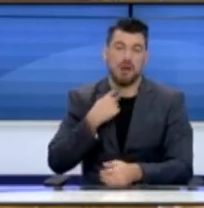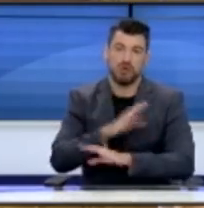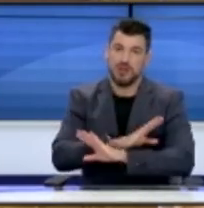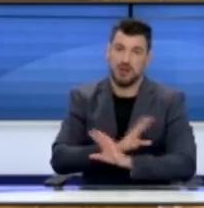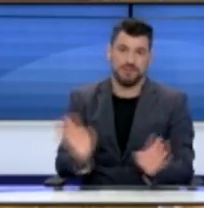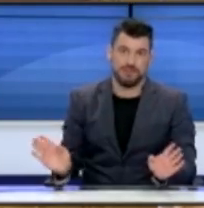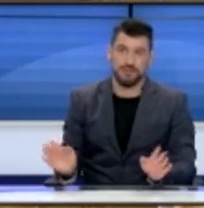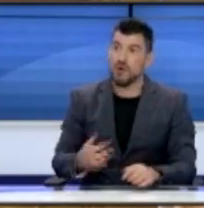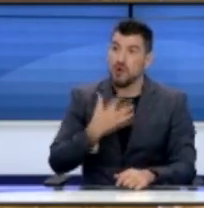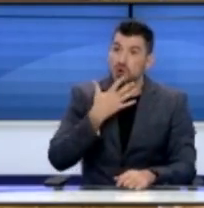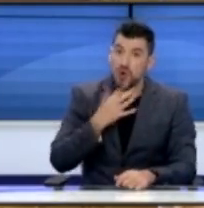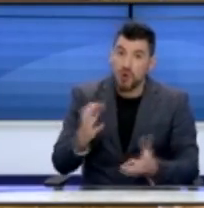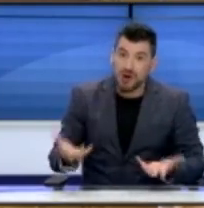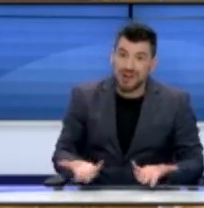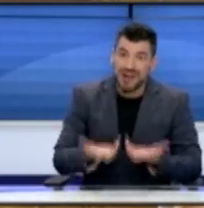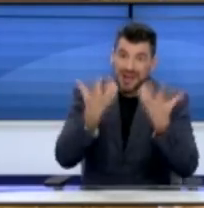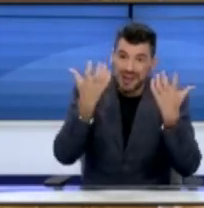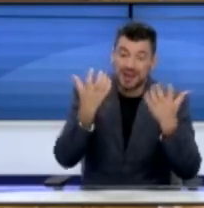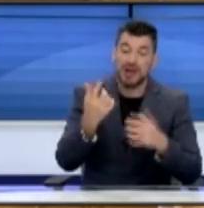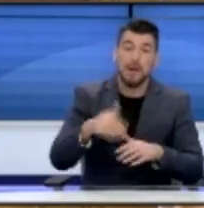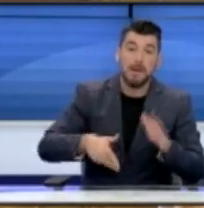γιατί κατακάηκαν πάνω από